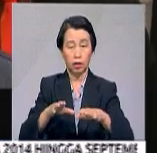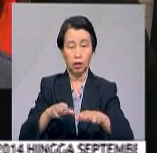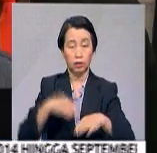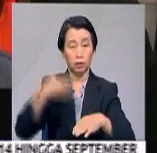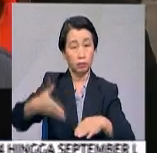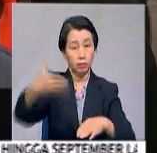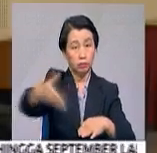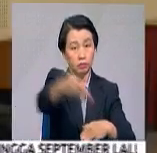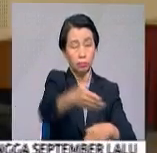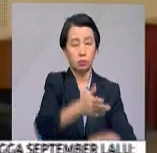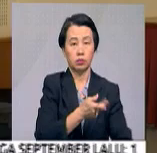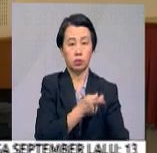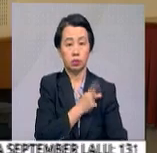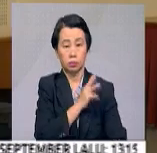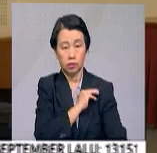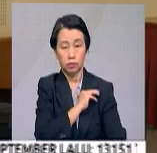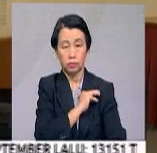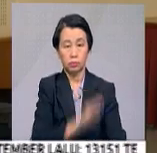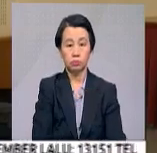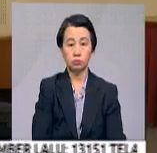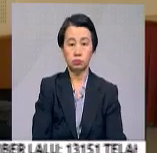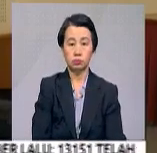kementerian yang ada.